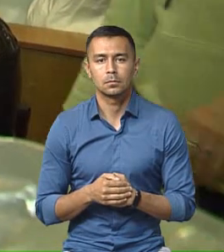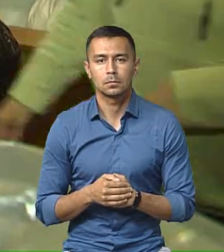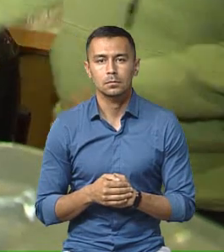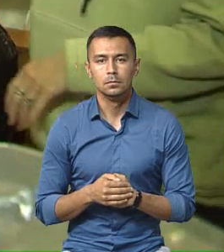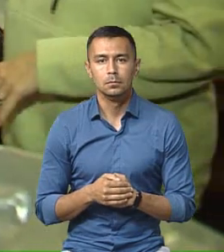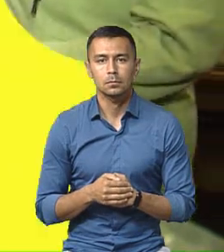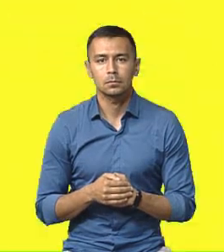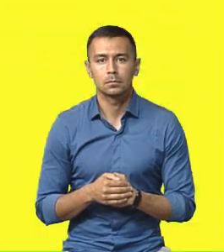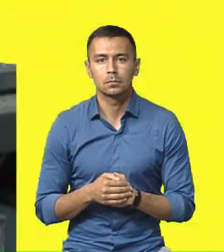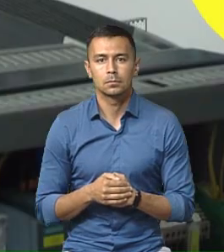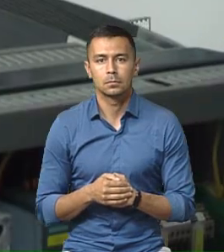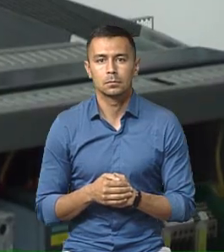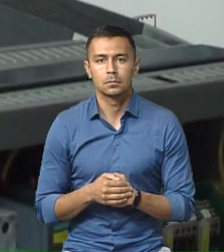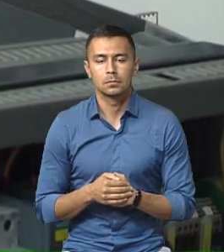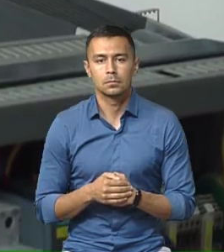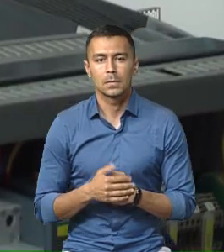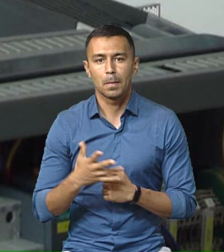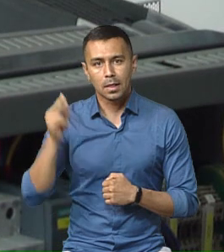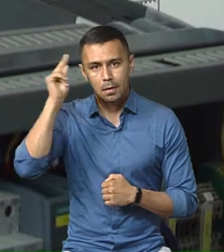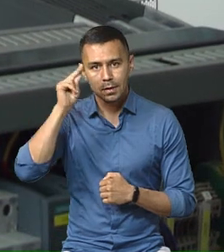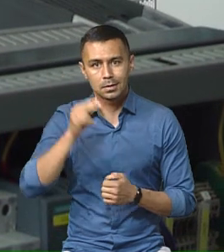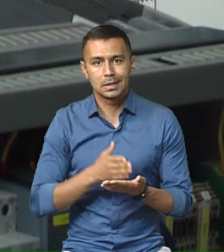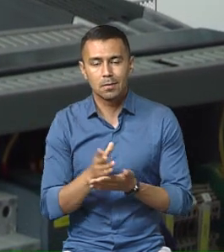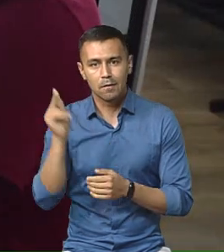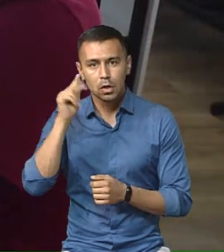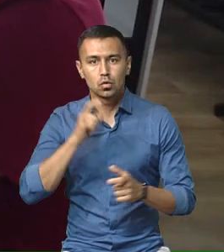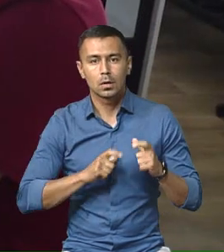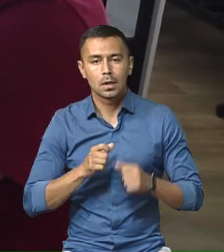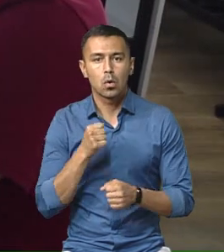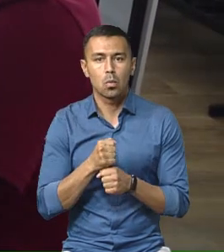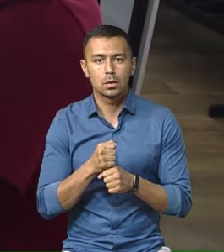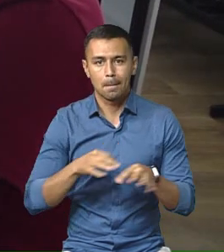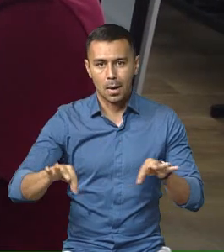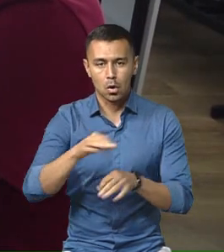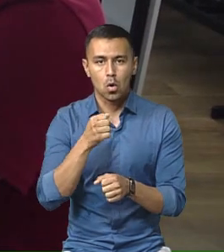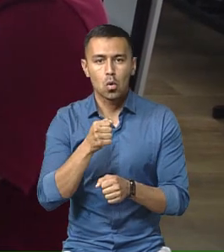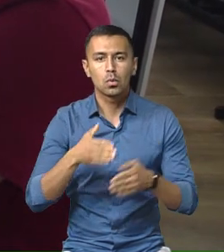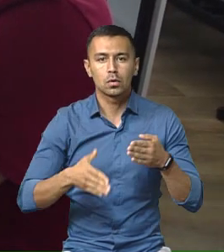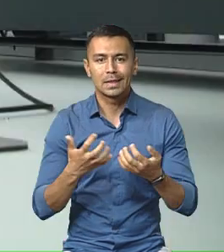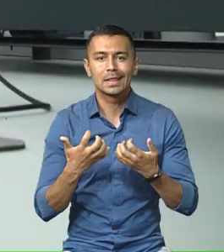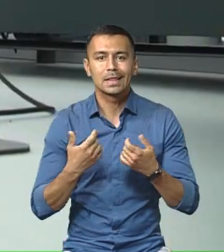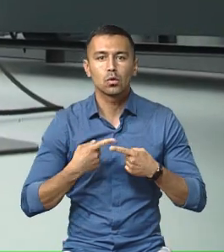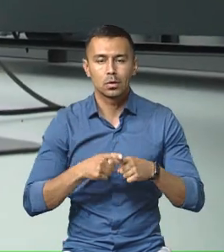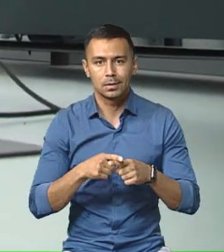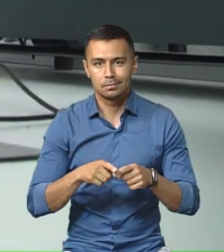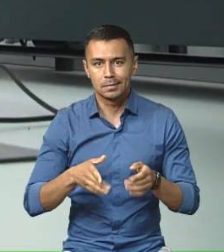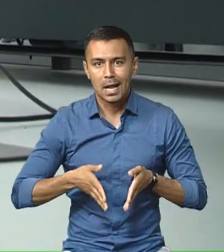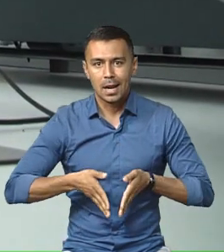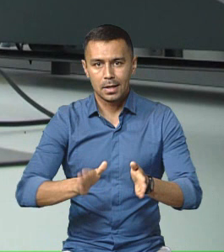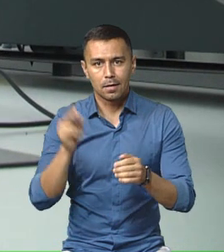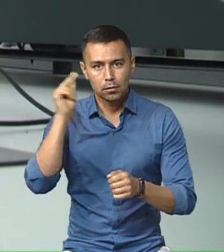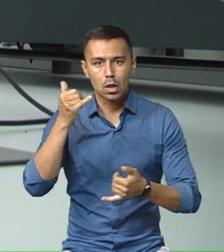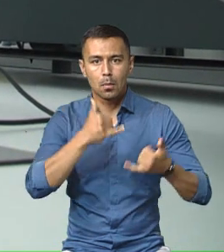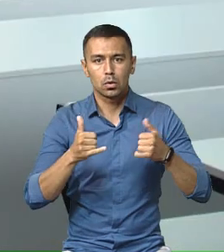Хмельницький. 5 навчальних дисциплін вивчає студенти на робочому макеті роботизованої технологічної лінії в навчально-науковій